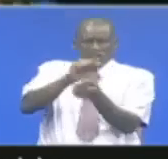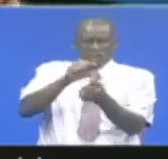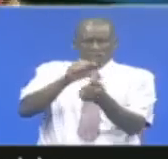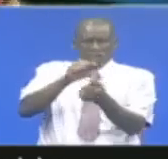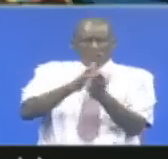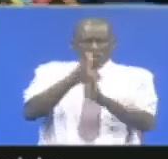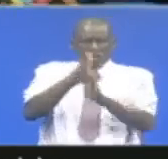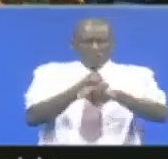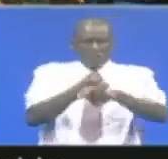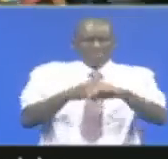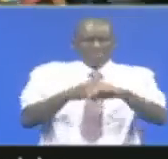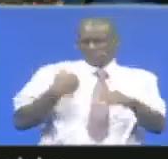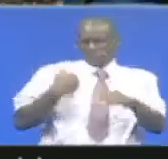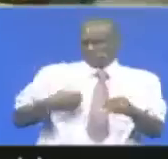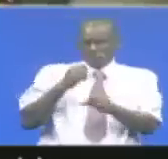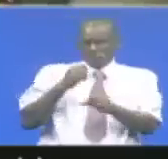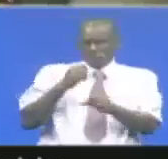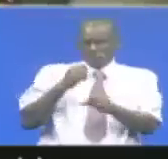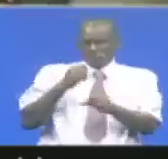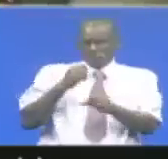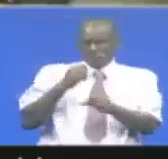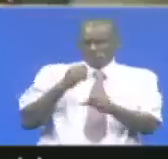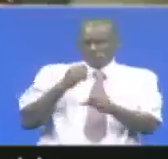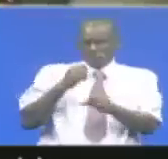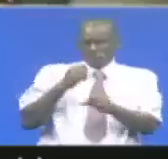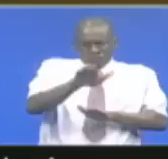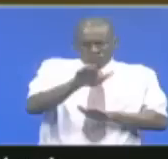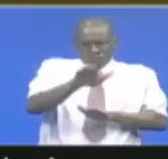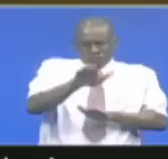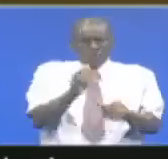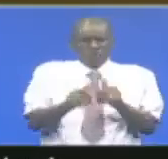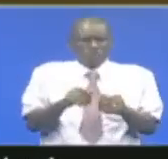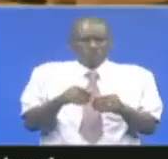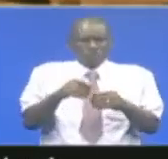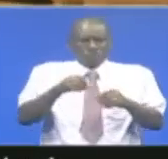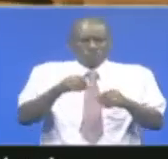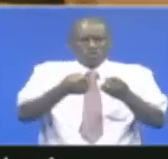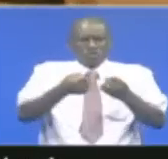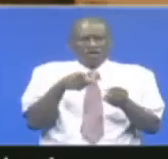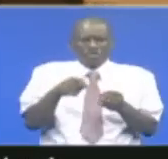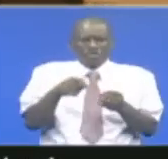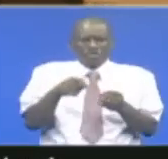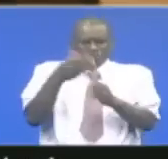zaidi alipofanyiwa upasuaji wa kurekebisha mguu wake uliovunjika. Upasuaji huo ulimpotezea uwezo wa kuona, kuzungumza na kutembea.